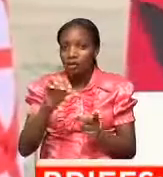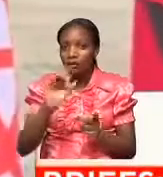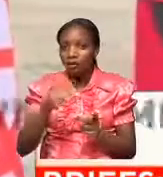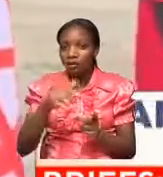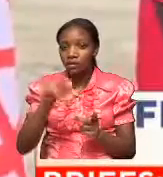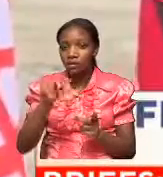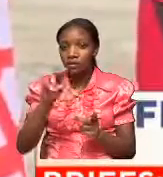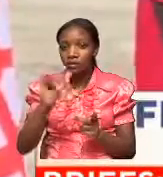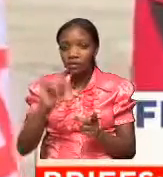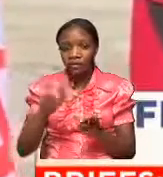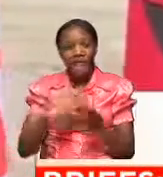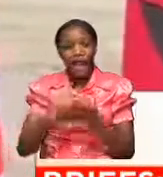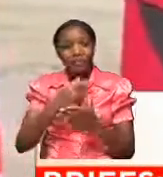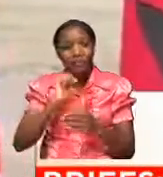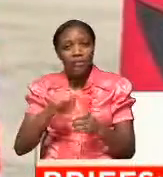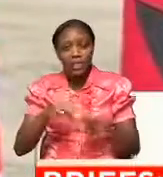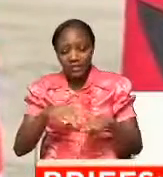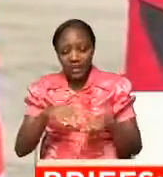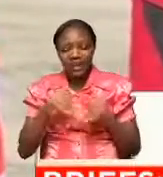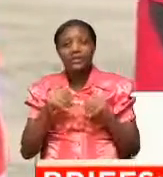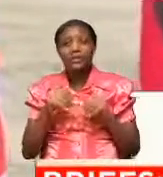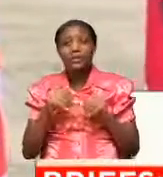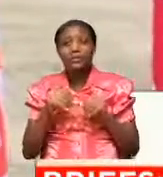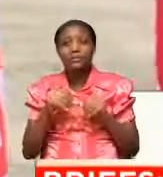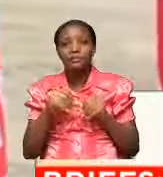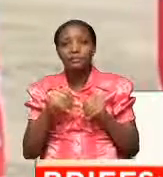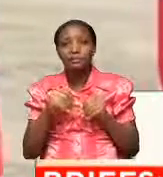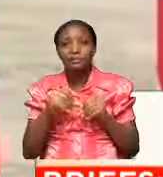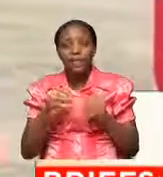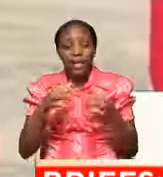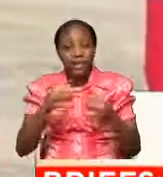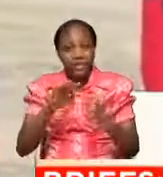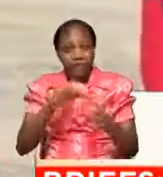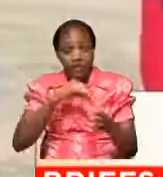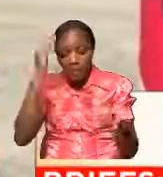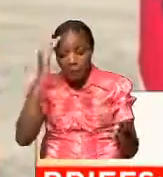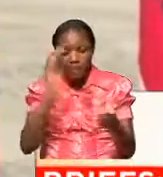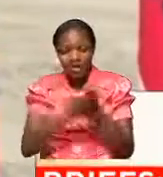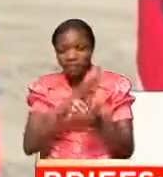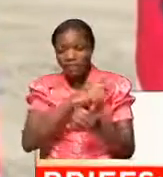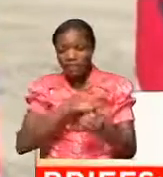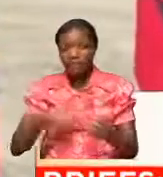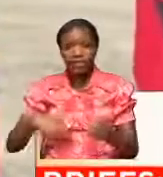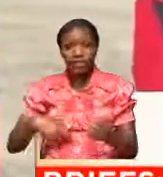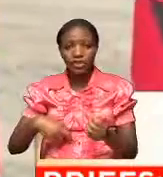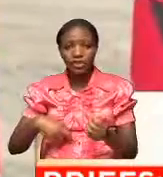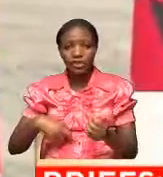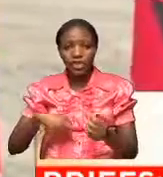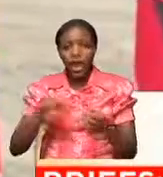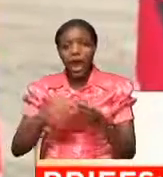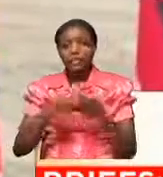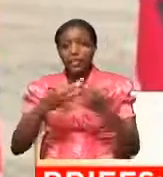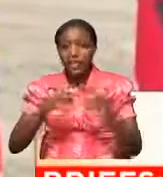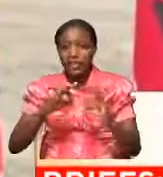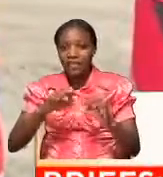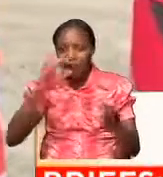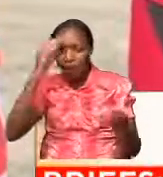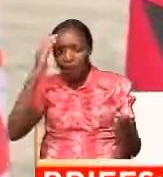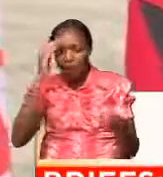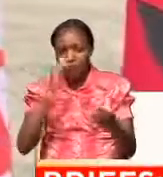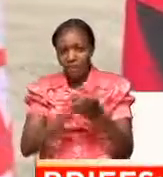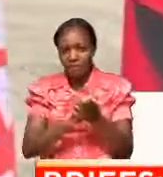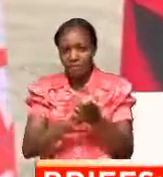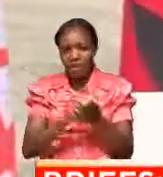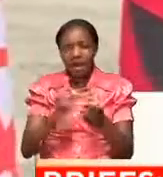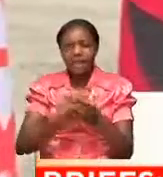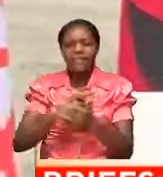Lazima tukubali, tukiwa kweli ni wenye kuamini dini, ikiwa kweli tunaamini, lazima